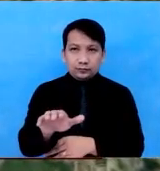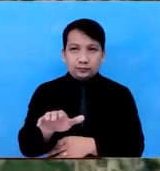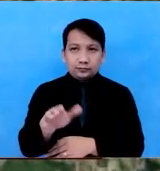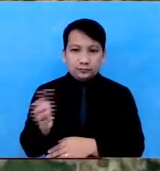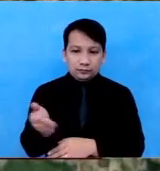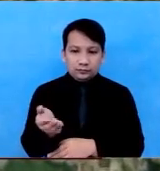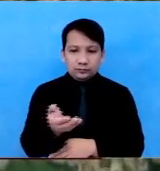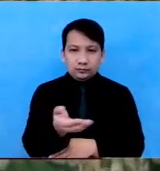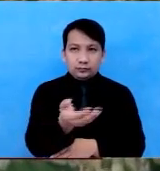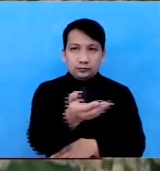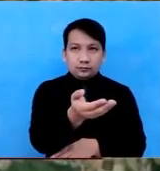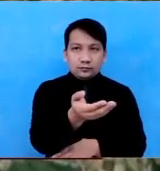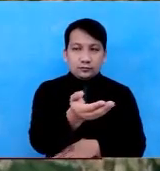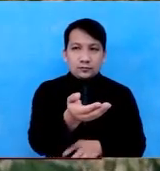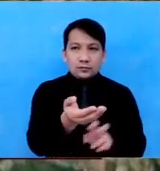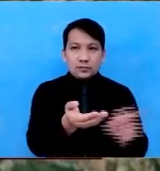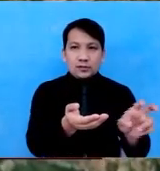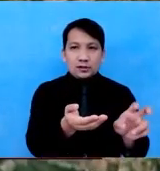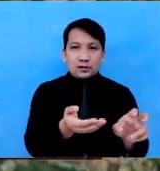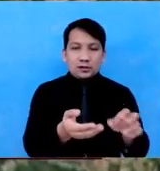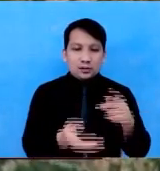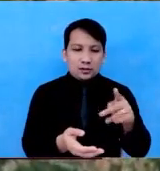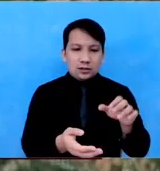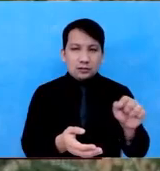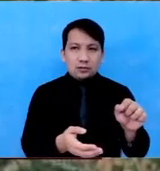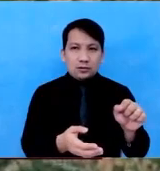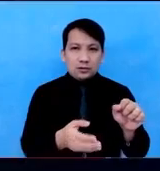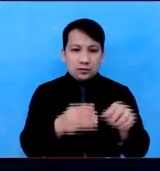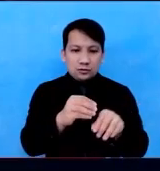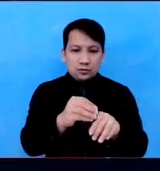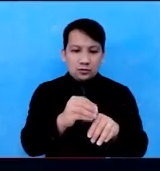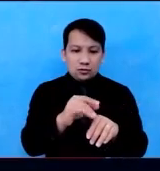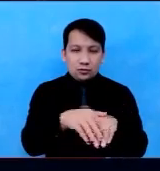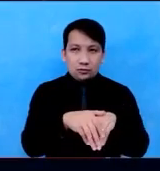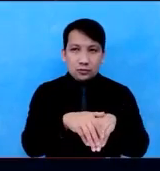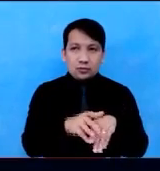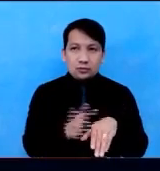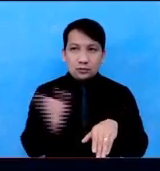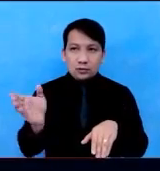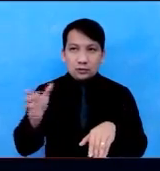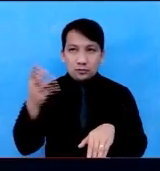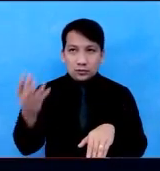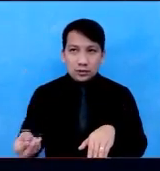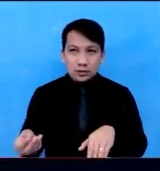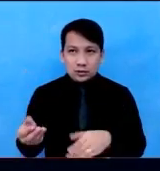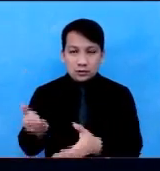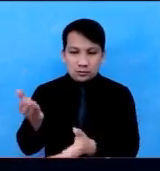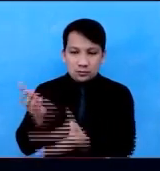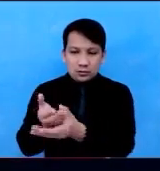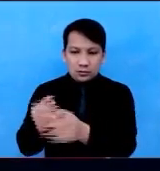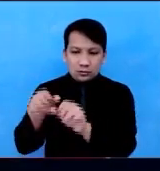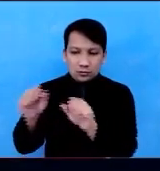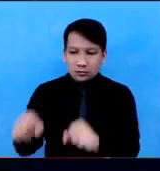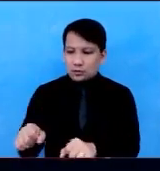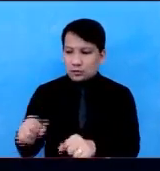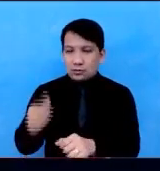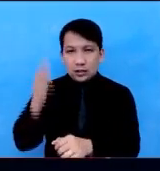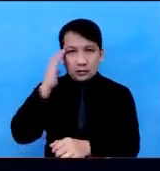MV Asia mula Calapan Port sa Oriental Mindoro papuntang Batangas Port. Inaalam pa ang sanhi ng sunog.